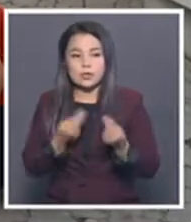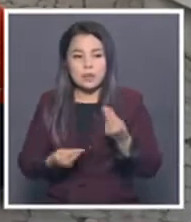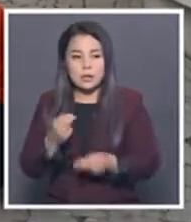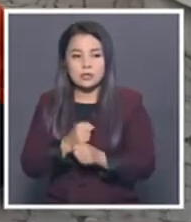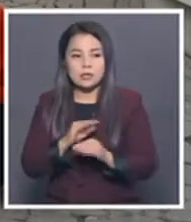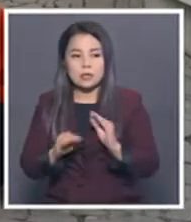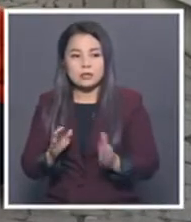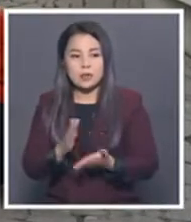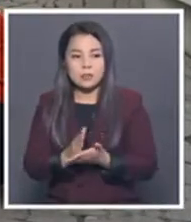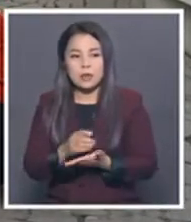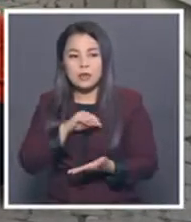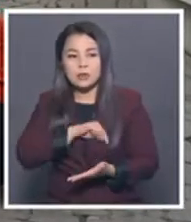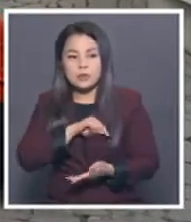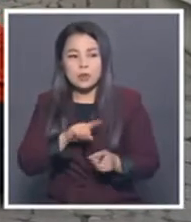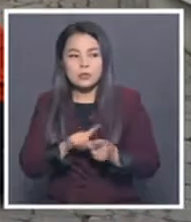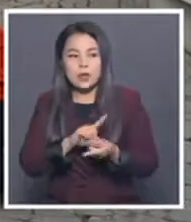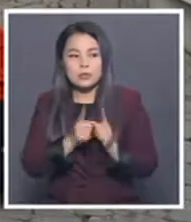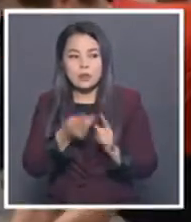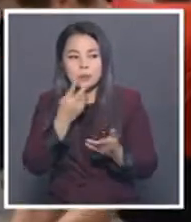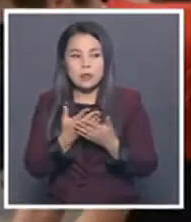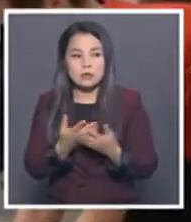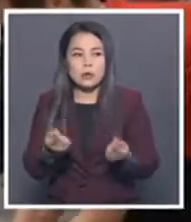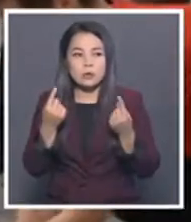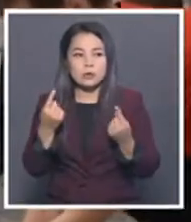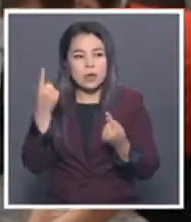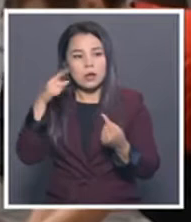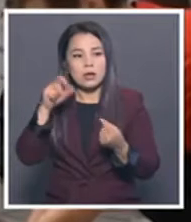Ағартушы әлемдік руханияттың алыбын айналған ұлы ақынның өмірі